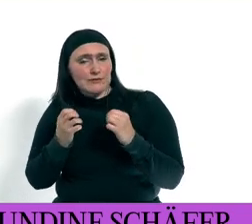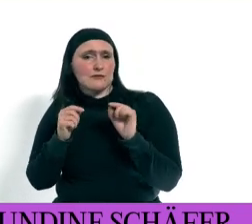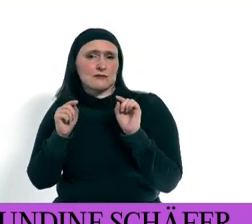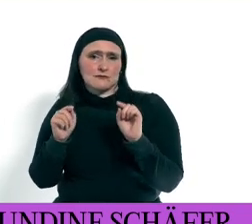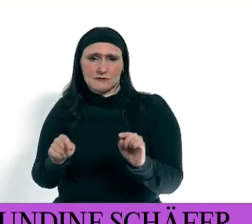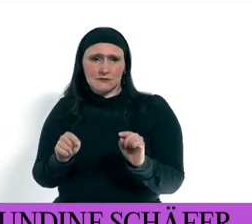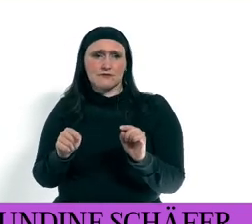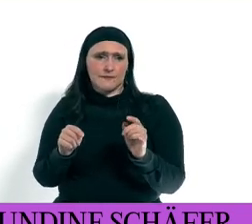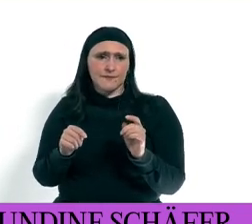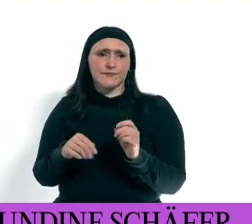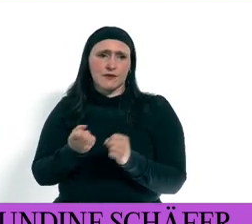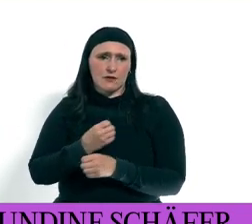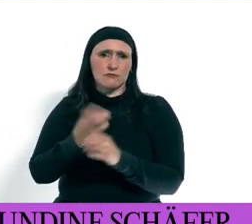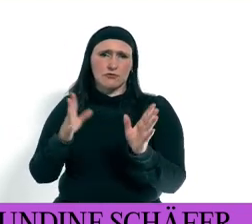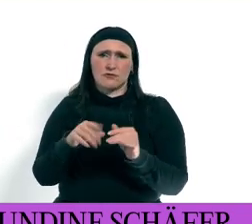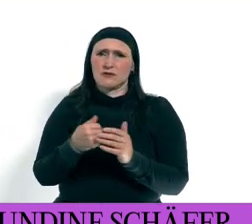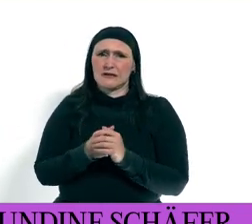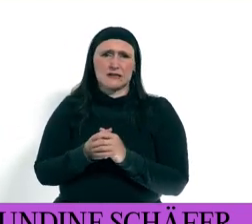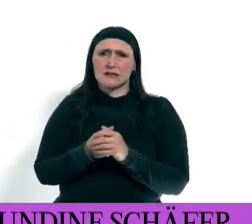wir nutzbar machen.